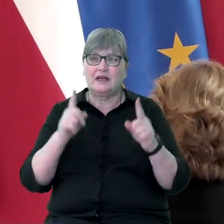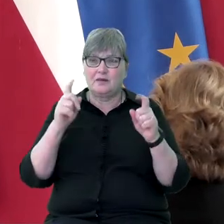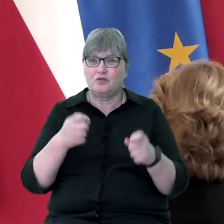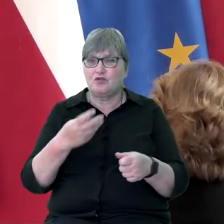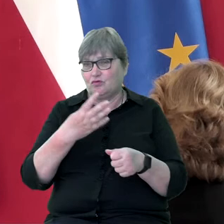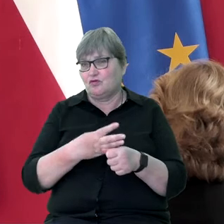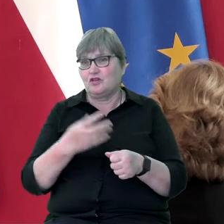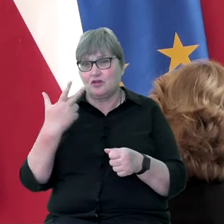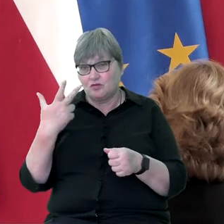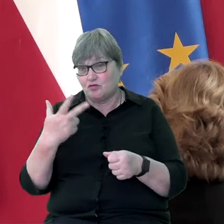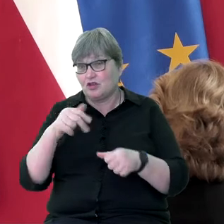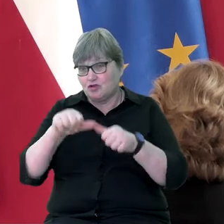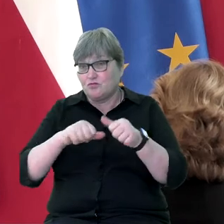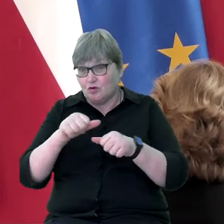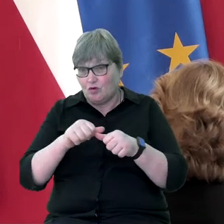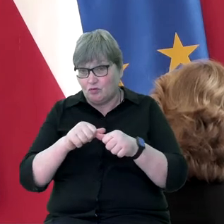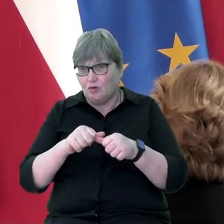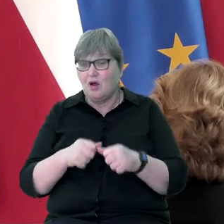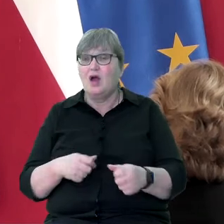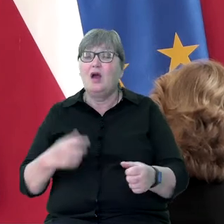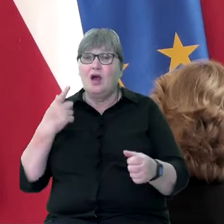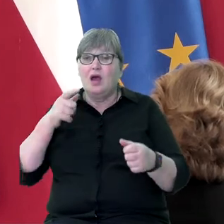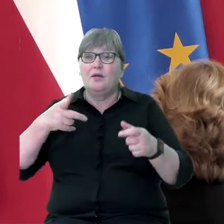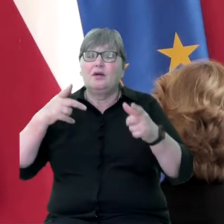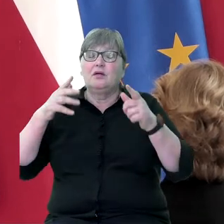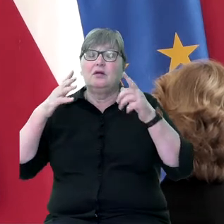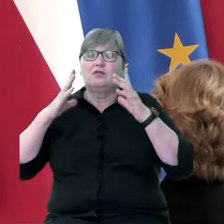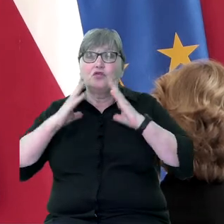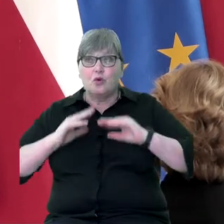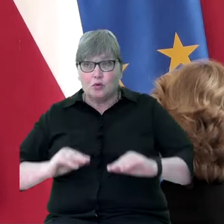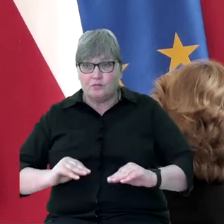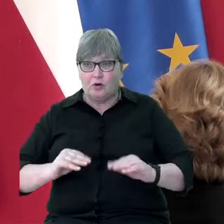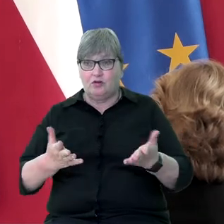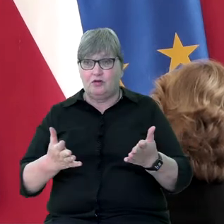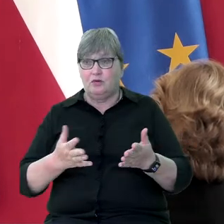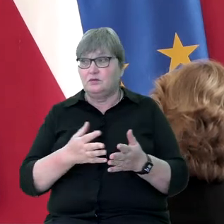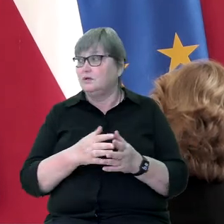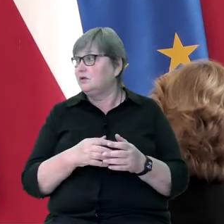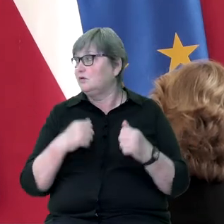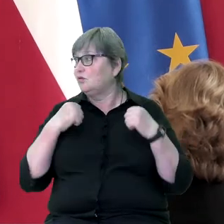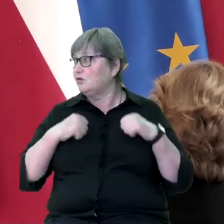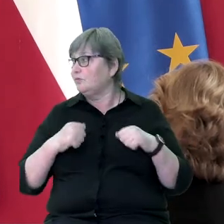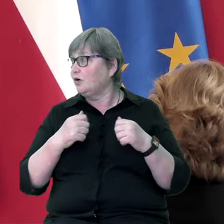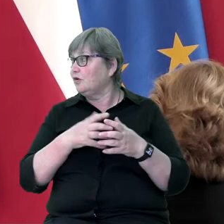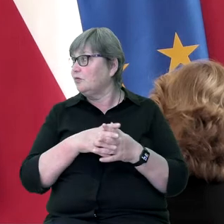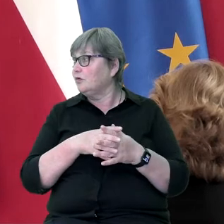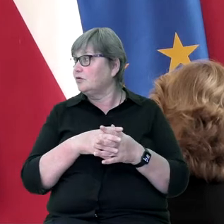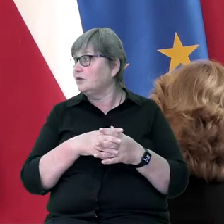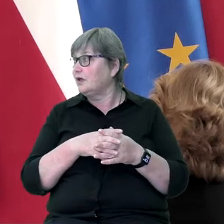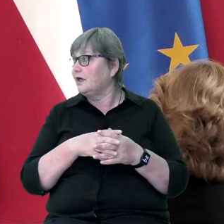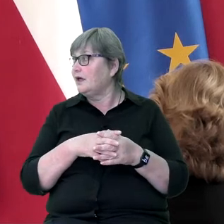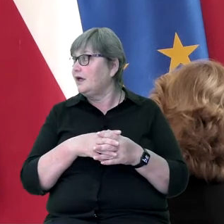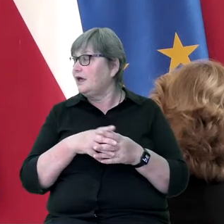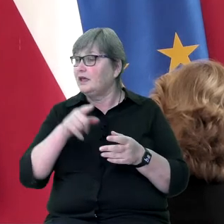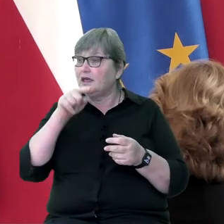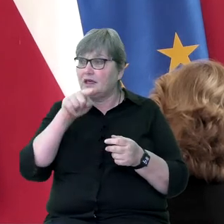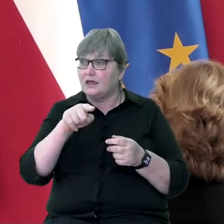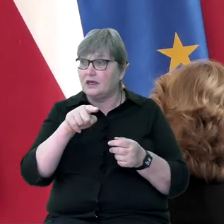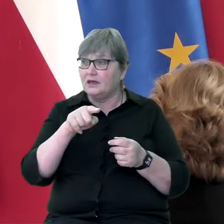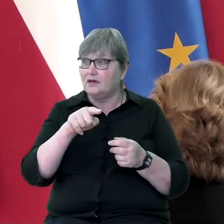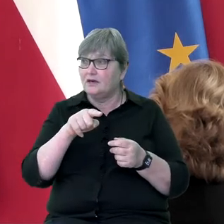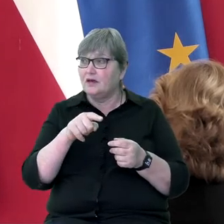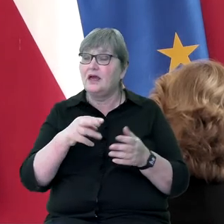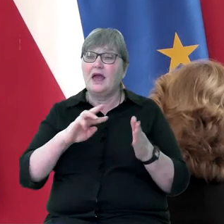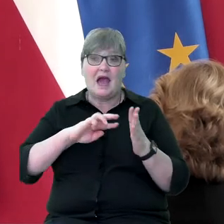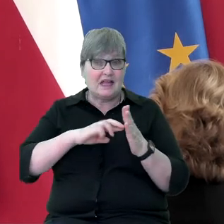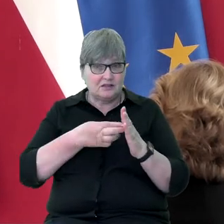się ten impas przełamać. To miało tyle znaczenie, że jakby skutkiem praktycznym tego sporu politycznego było to, że ta administracja